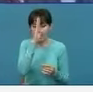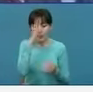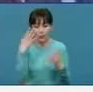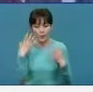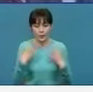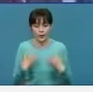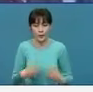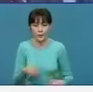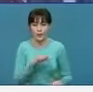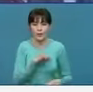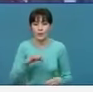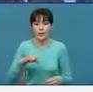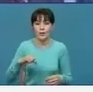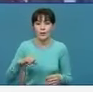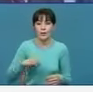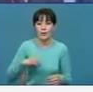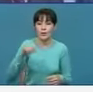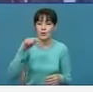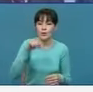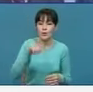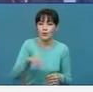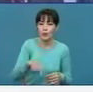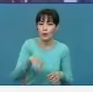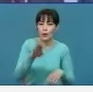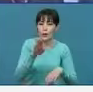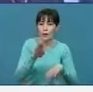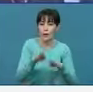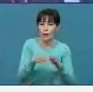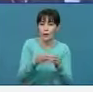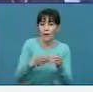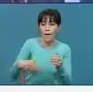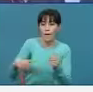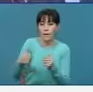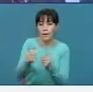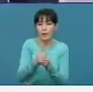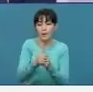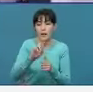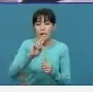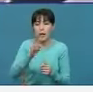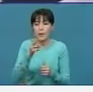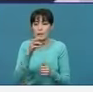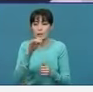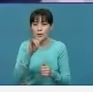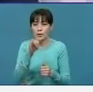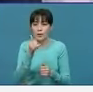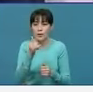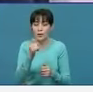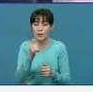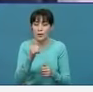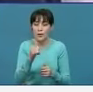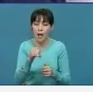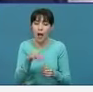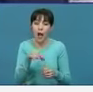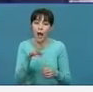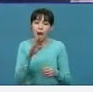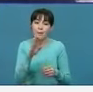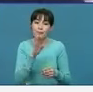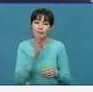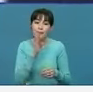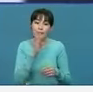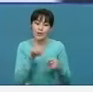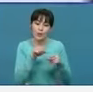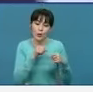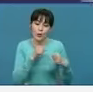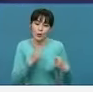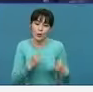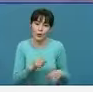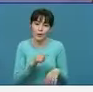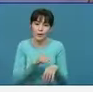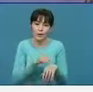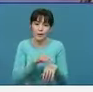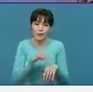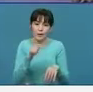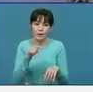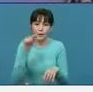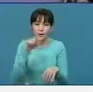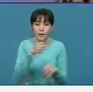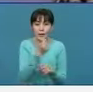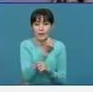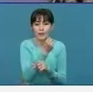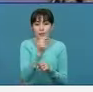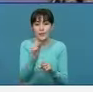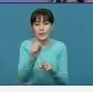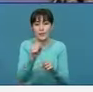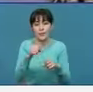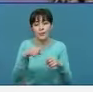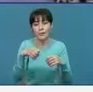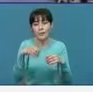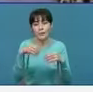салды. Бес серінің ішінен суырылып Қазбек Убайден шықты. Қыздың жүрек қамалын жаулаған жеңімпаз жігіт осы. Кестелі орамал